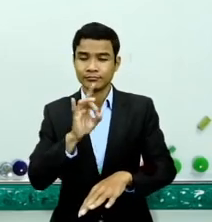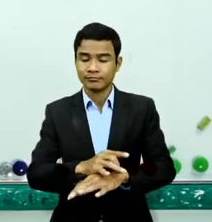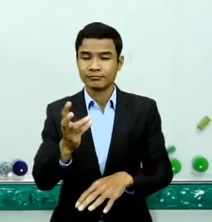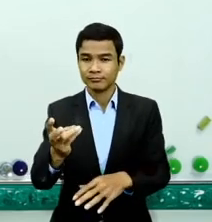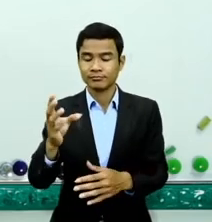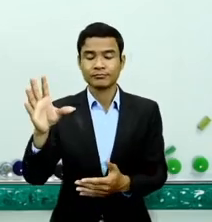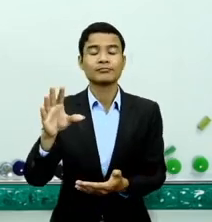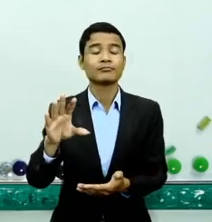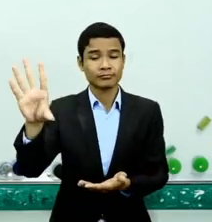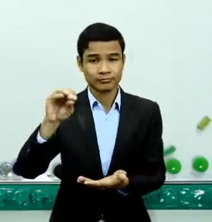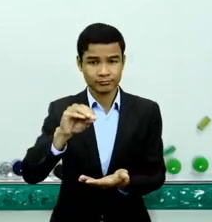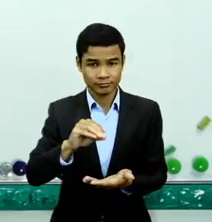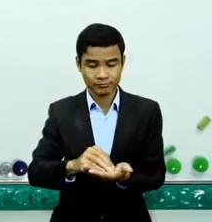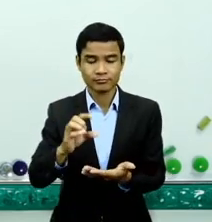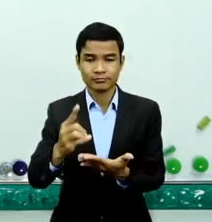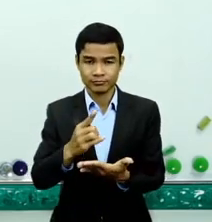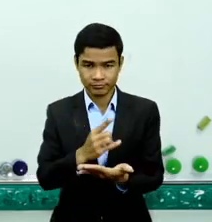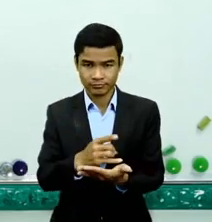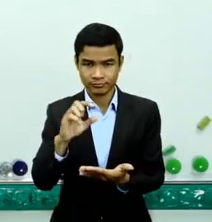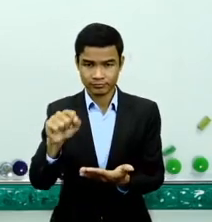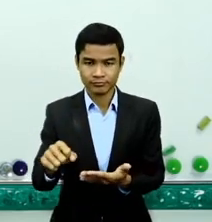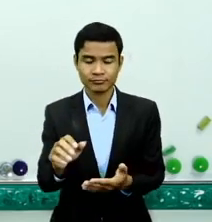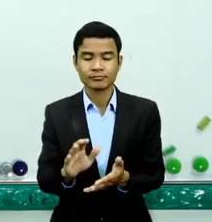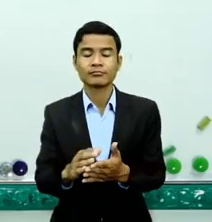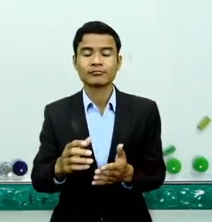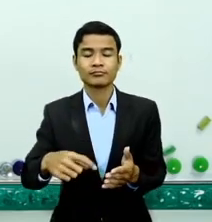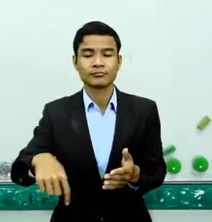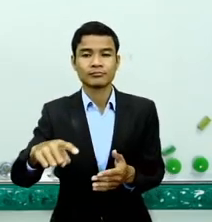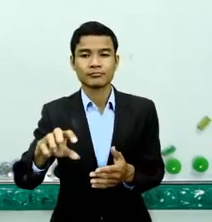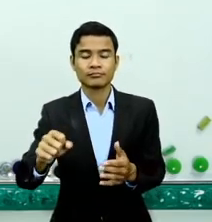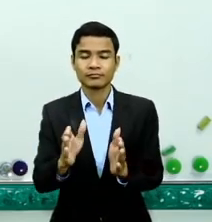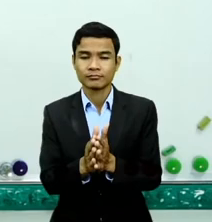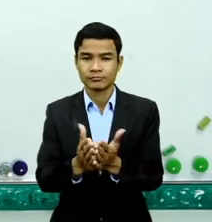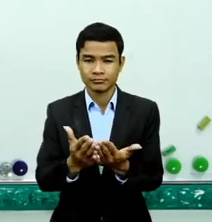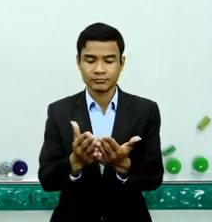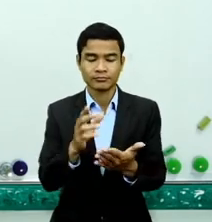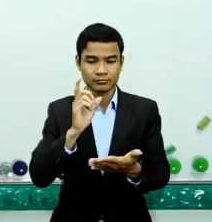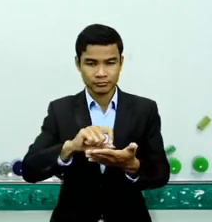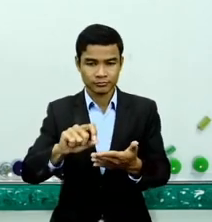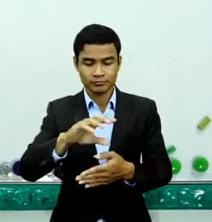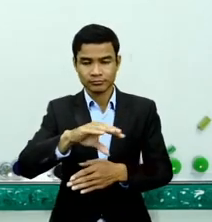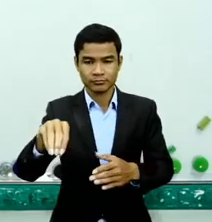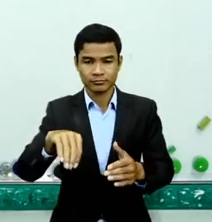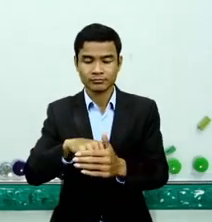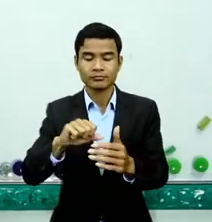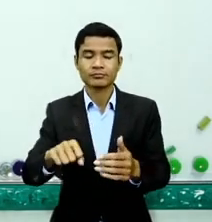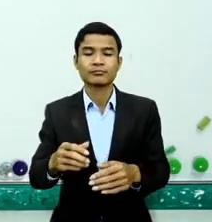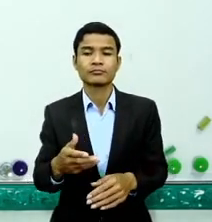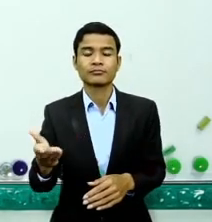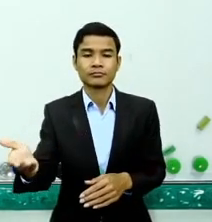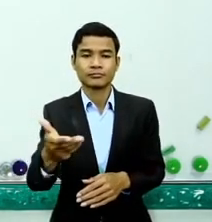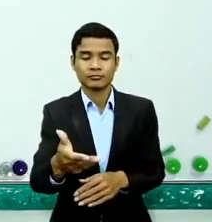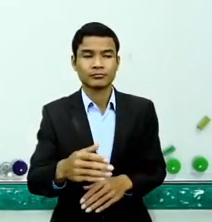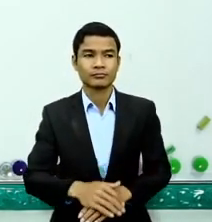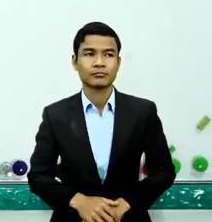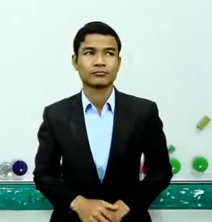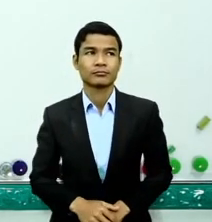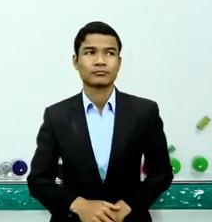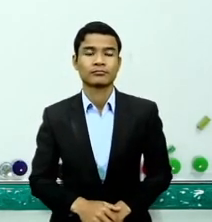làm bay ở con cất chà mê riền cho con tiếng ở khani giờ xịp hơi xe rồi bỏ con lá